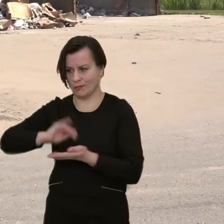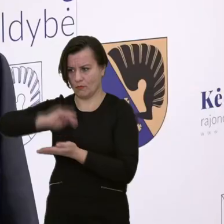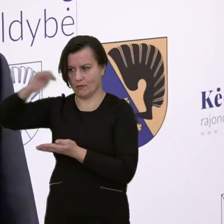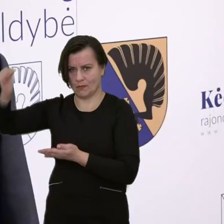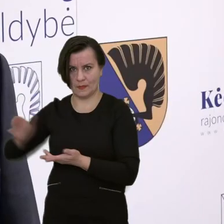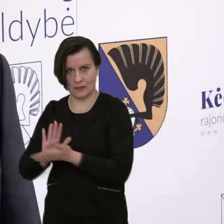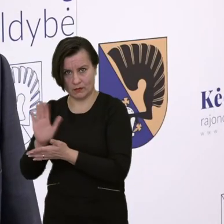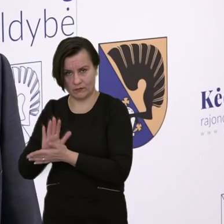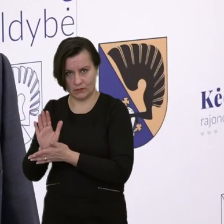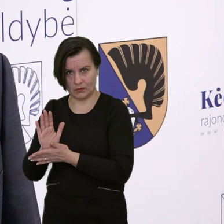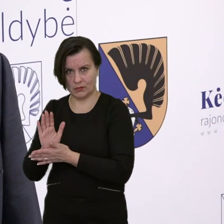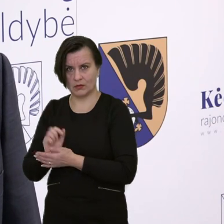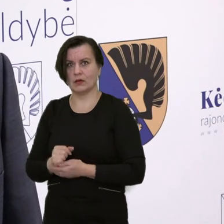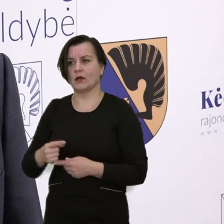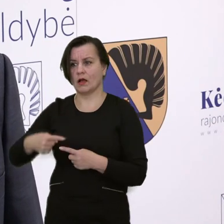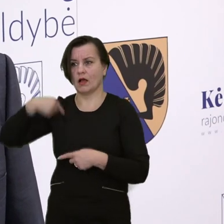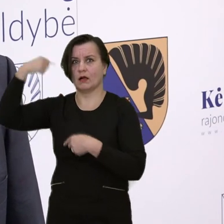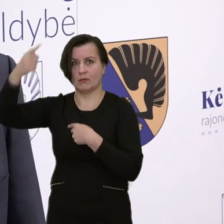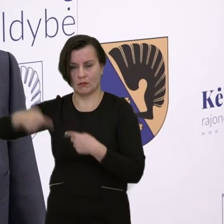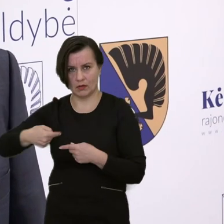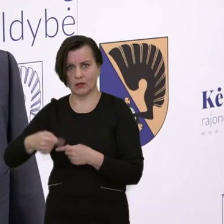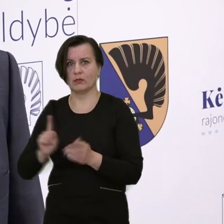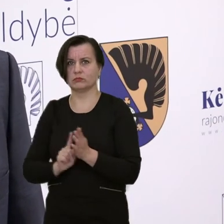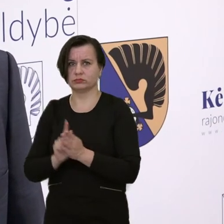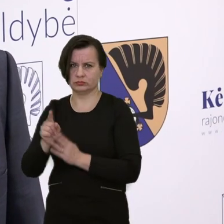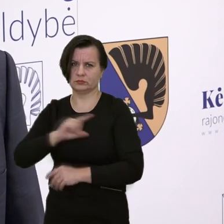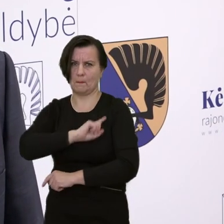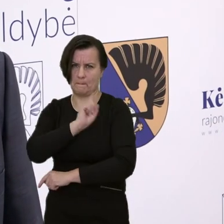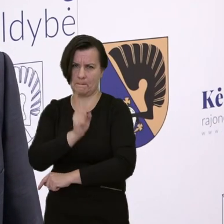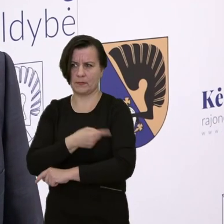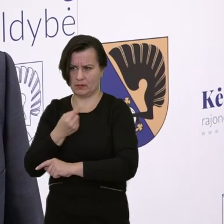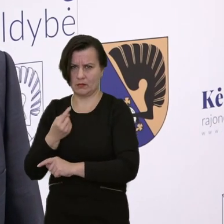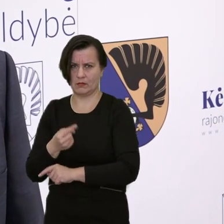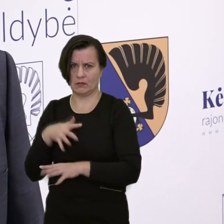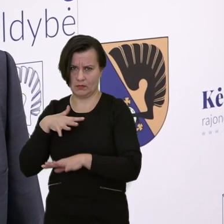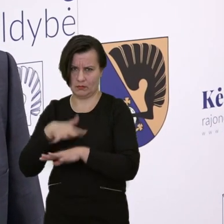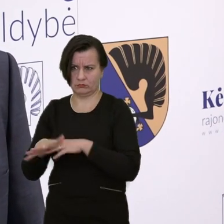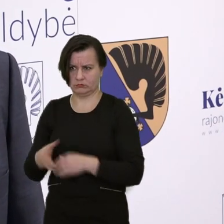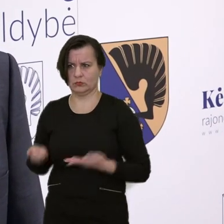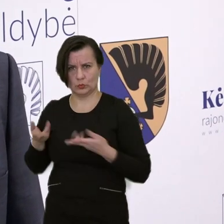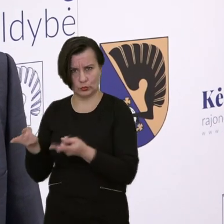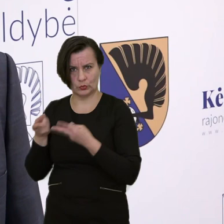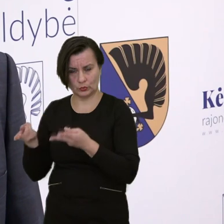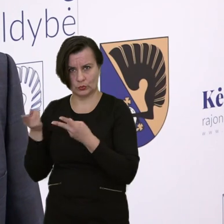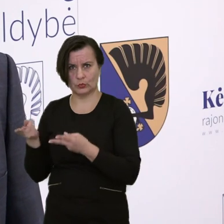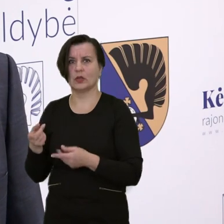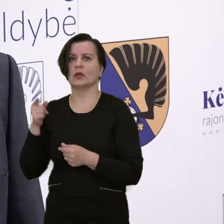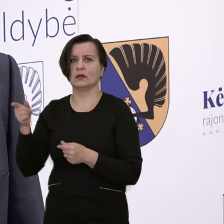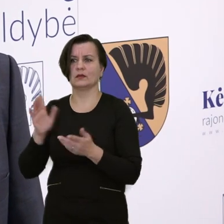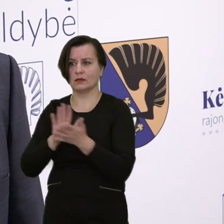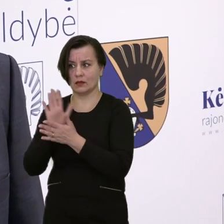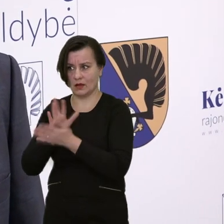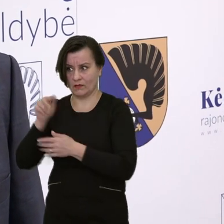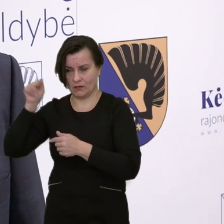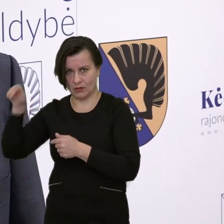pradės sudegins bandojamąją partiją atliekų ir ateinančiais metais turėtų pradėti dirbti pilnu pajėgumu. O tai